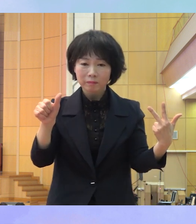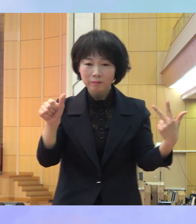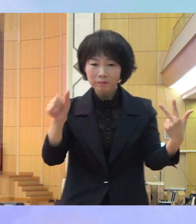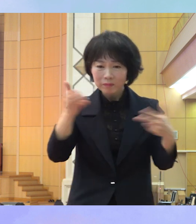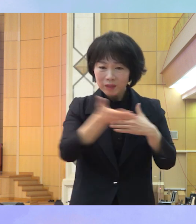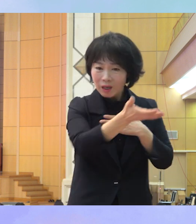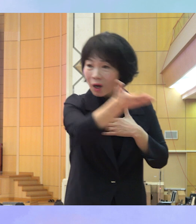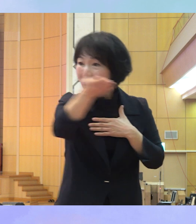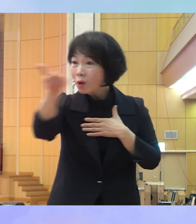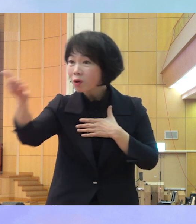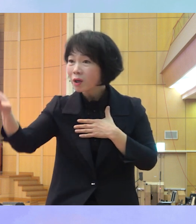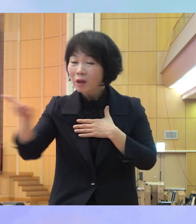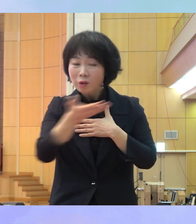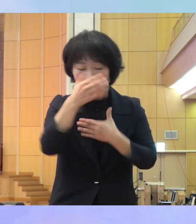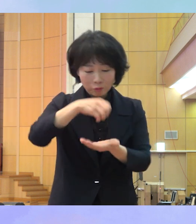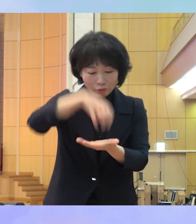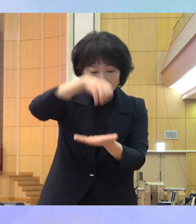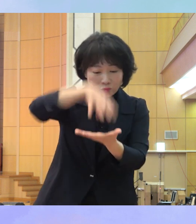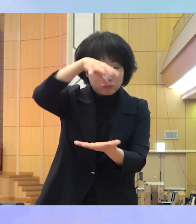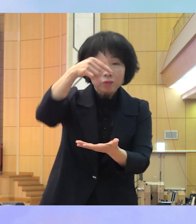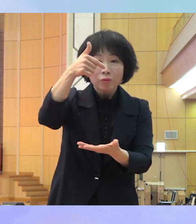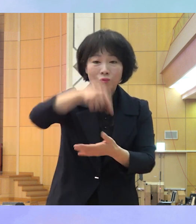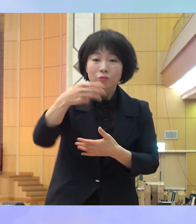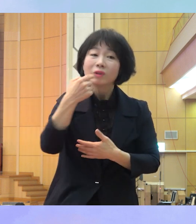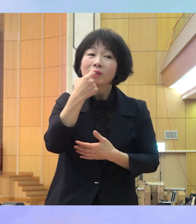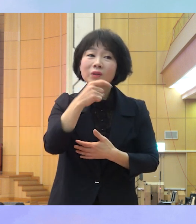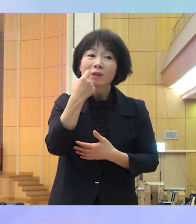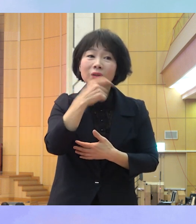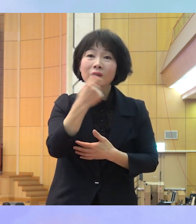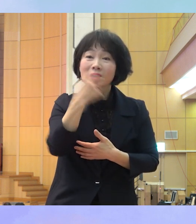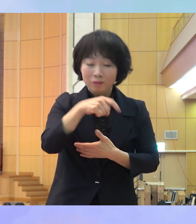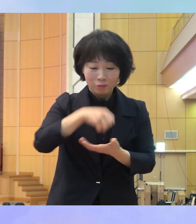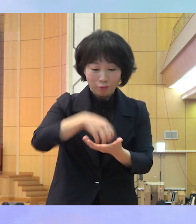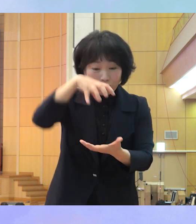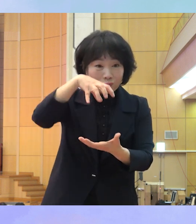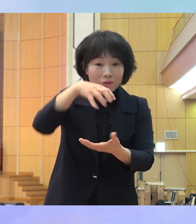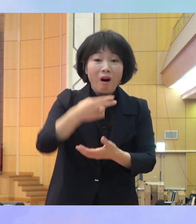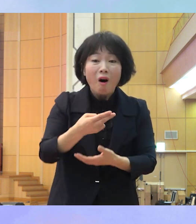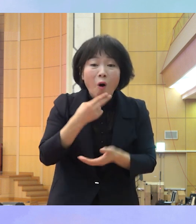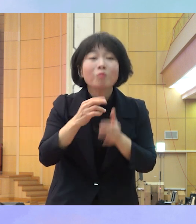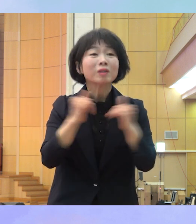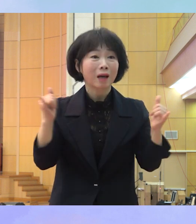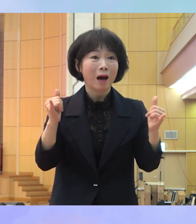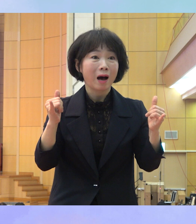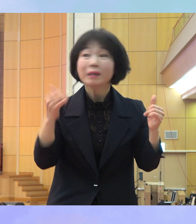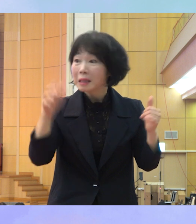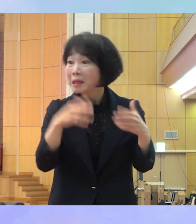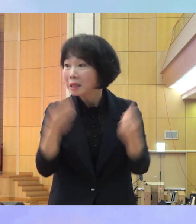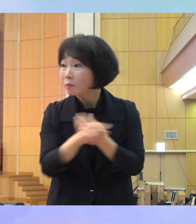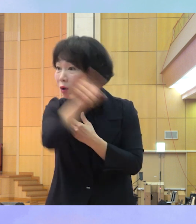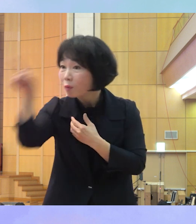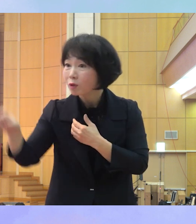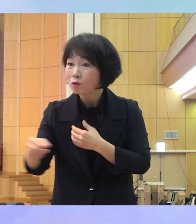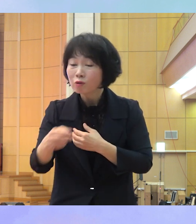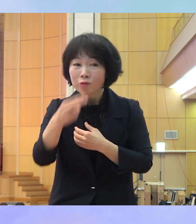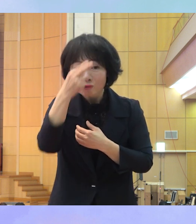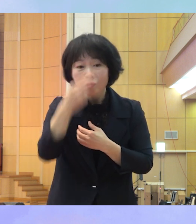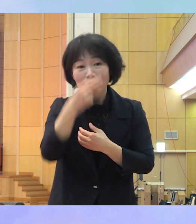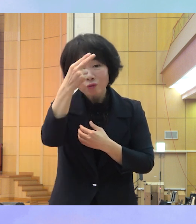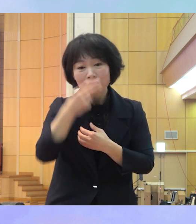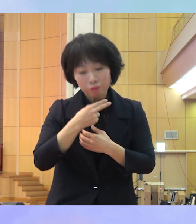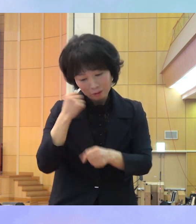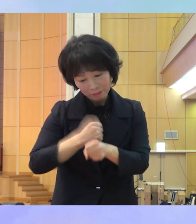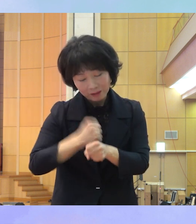너희는 누룩 없는 자인데, 그러니까 뭐 술을 만들든 또